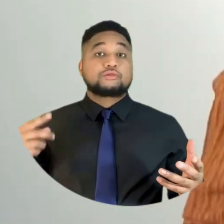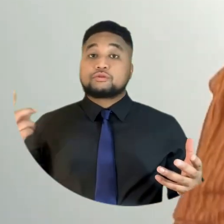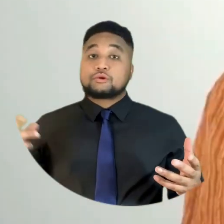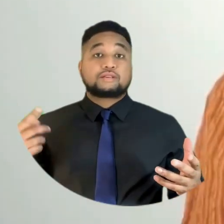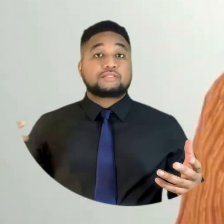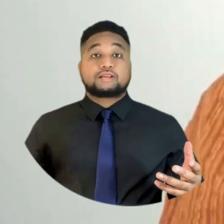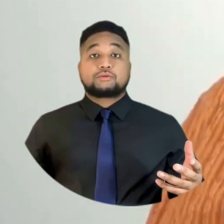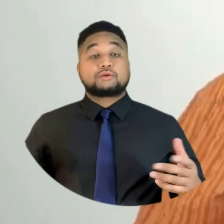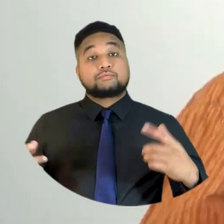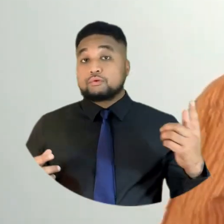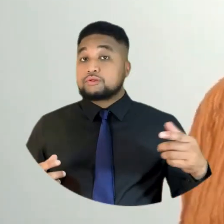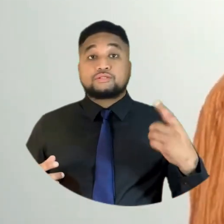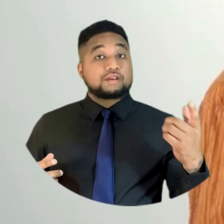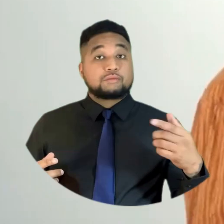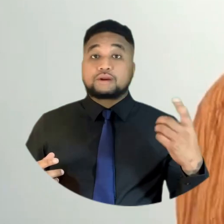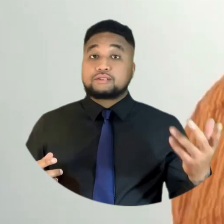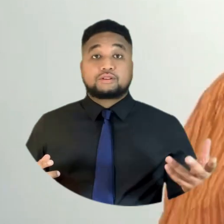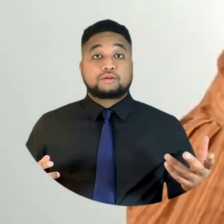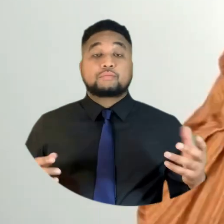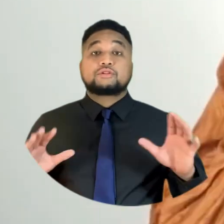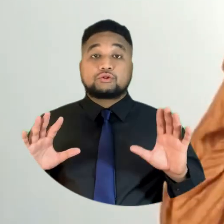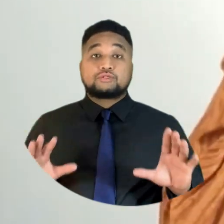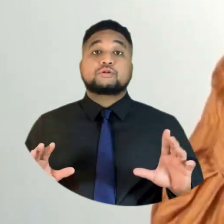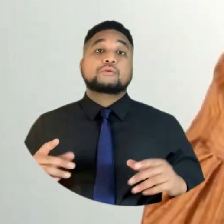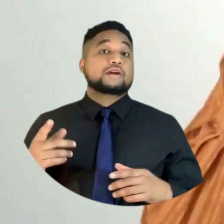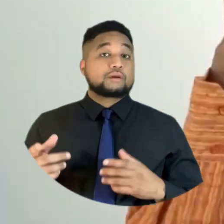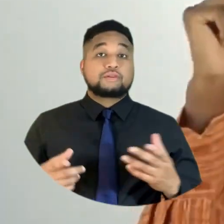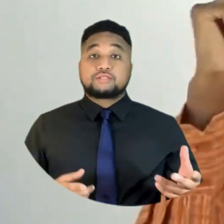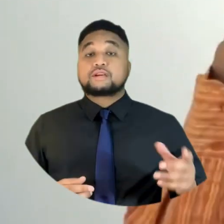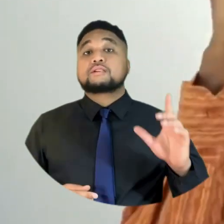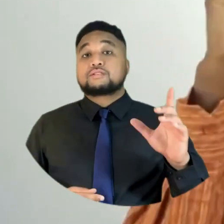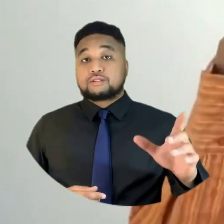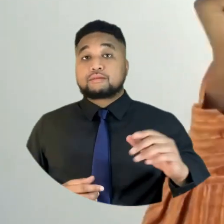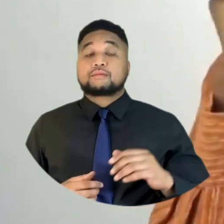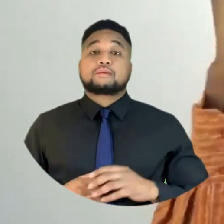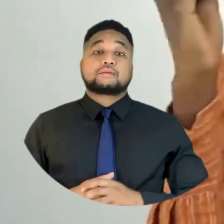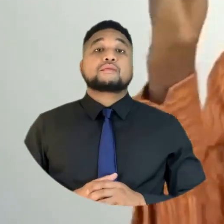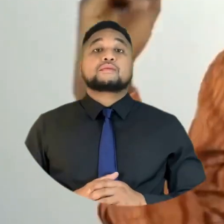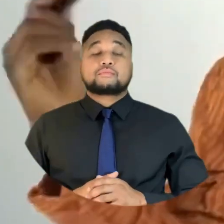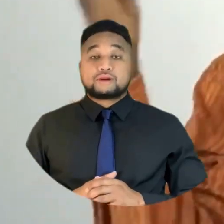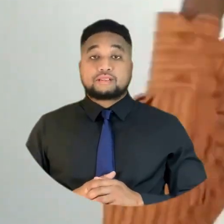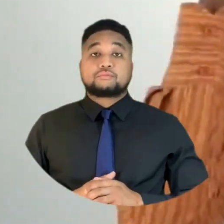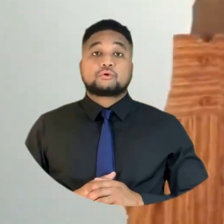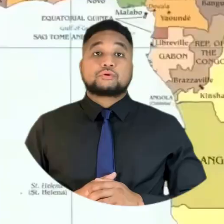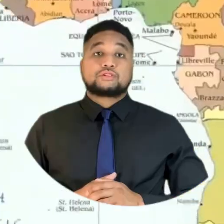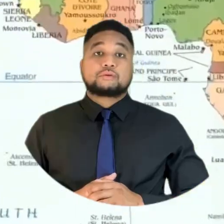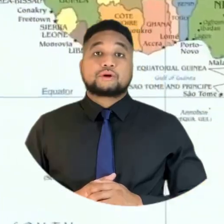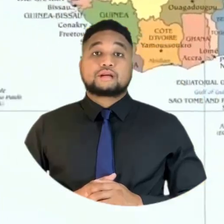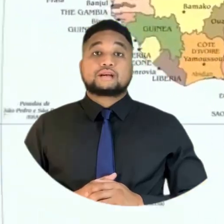weeyaane ilinkan maraayo baa ducaan ku akrinayaay